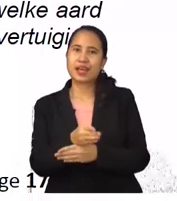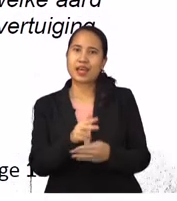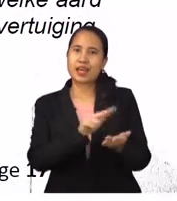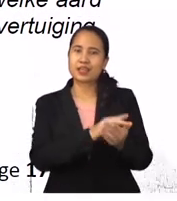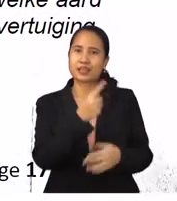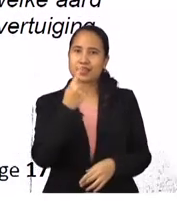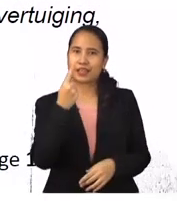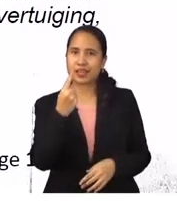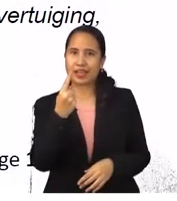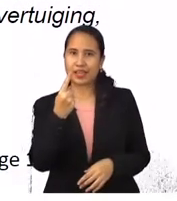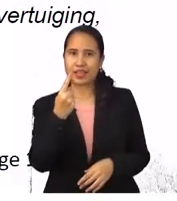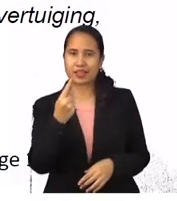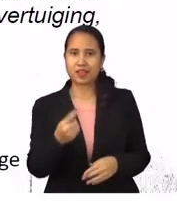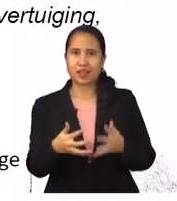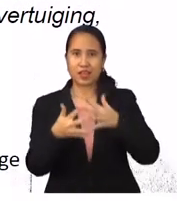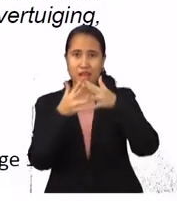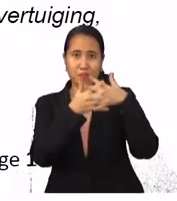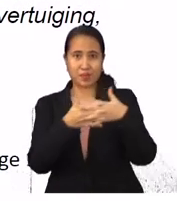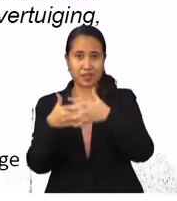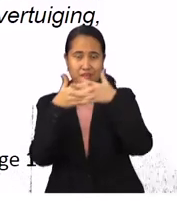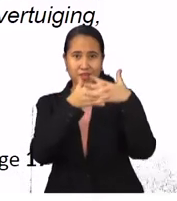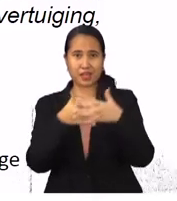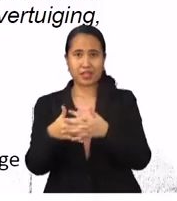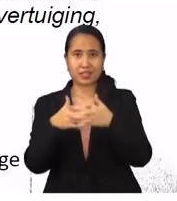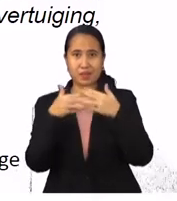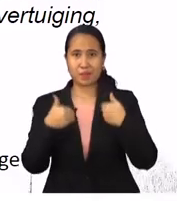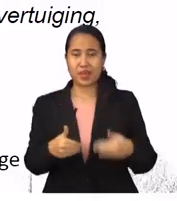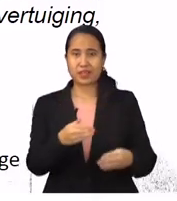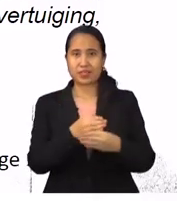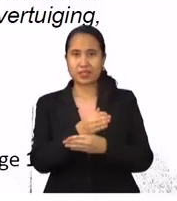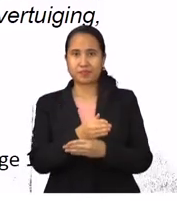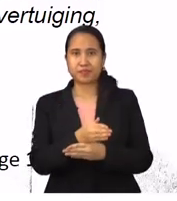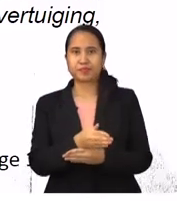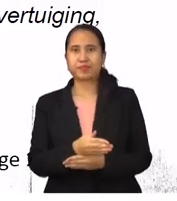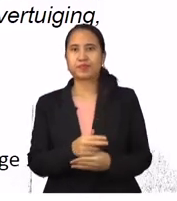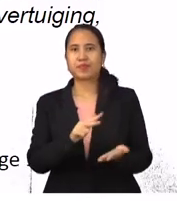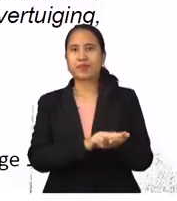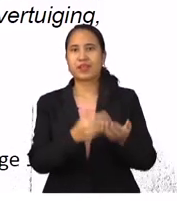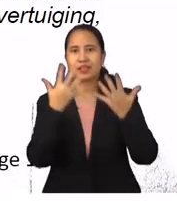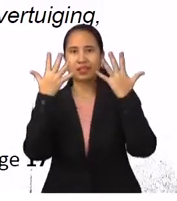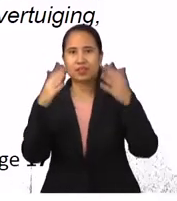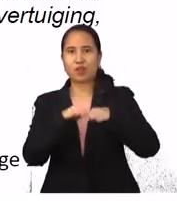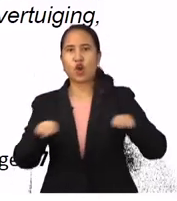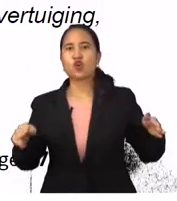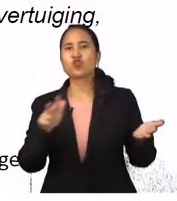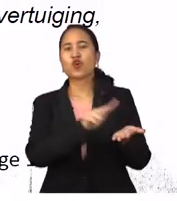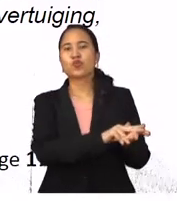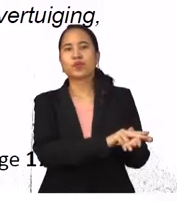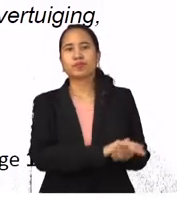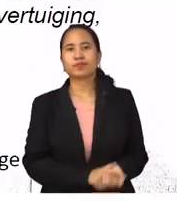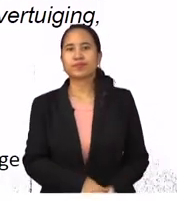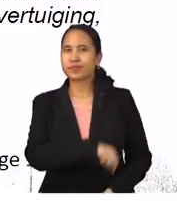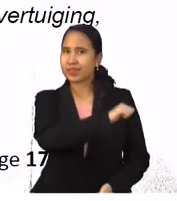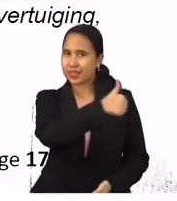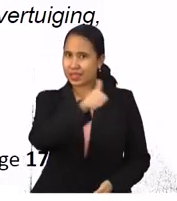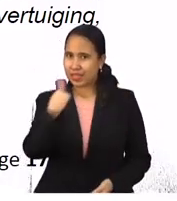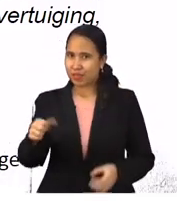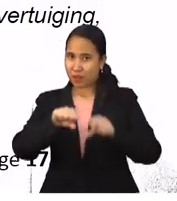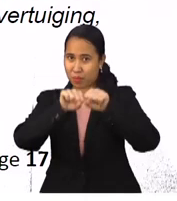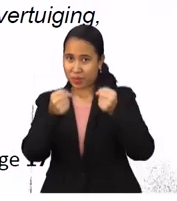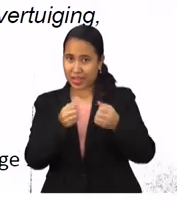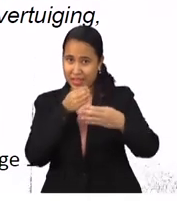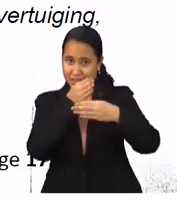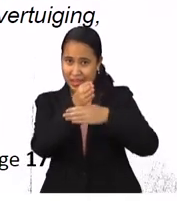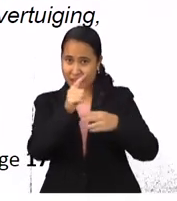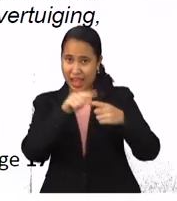en 25 van het Amerikaanse verdrag van de rechten van de mens. Artikel 10 van de grondwet. Een ieder heeft bij aantasting van zijn rechten